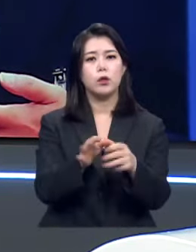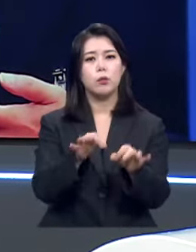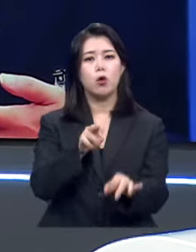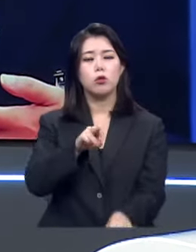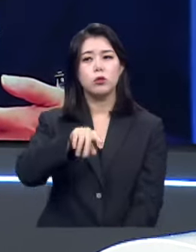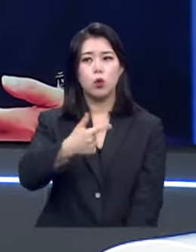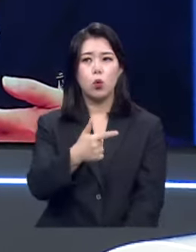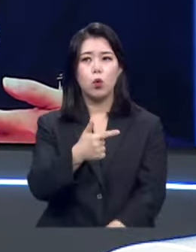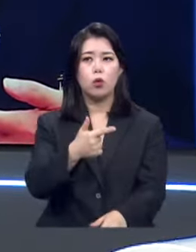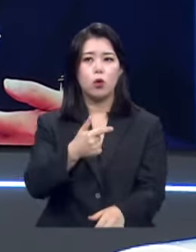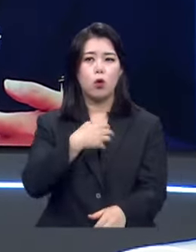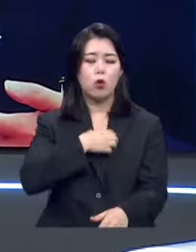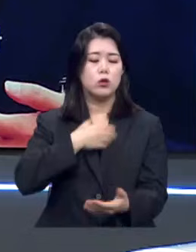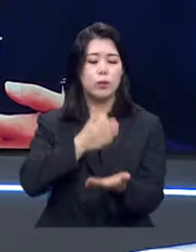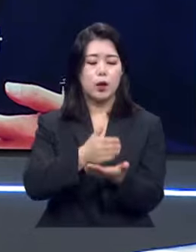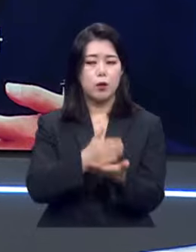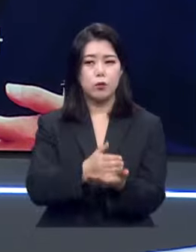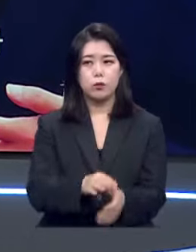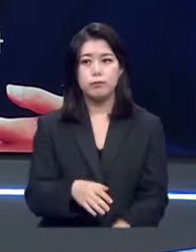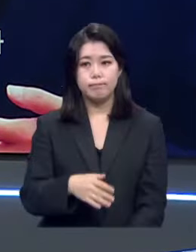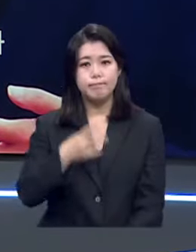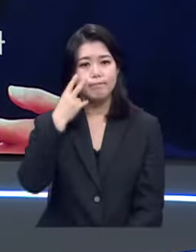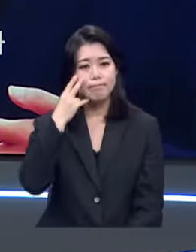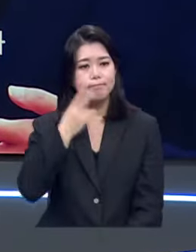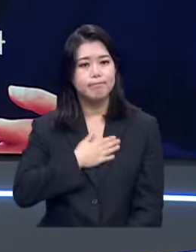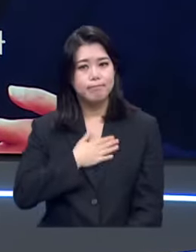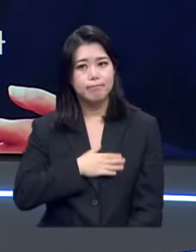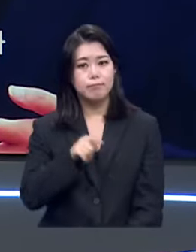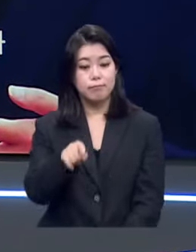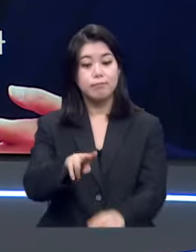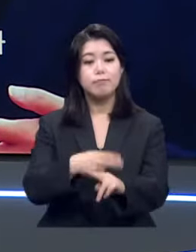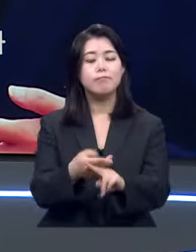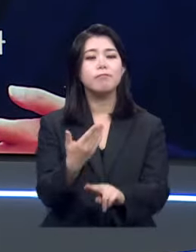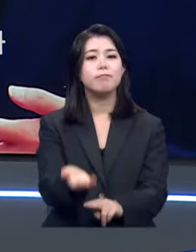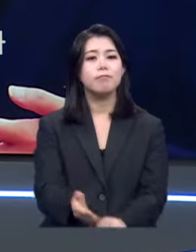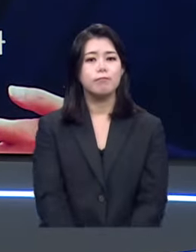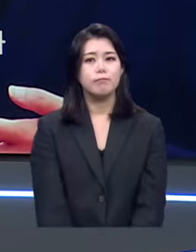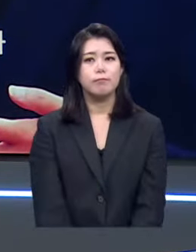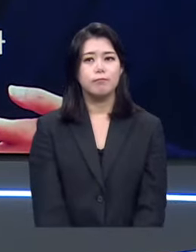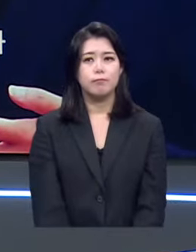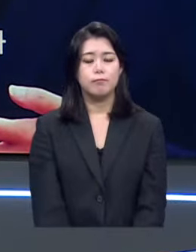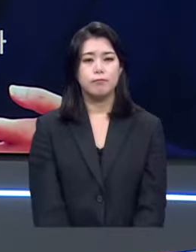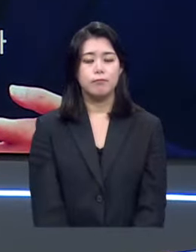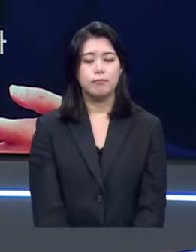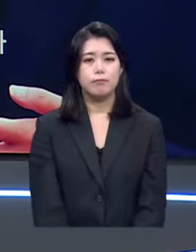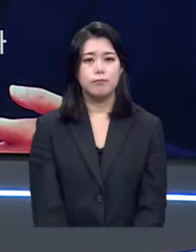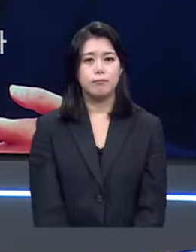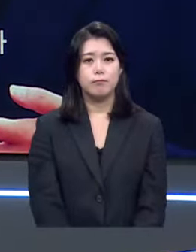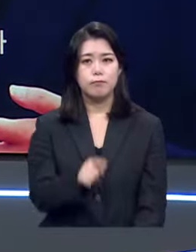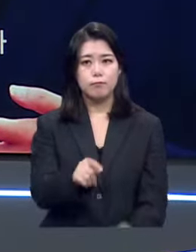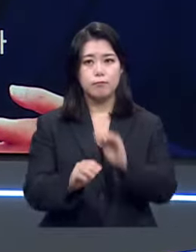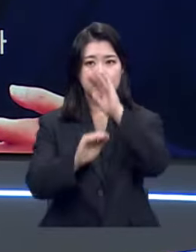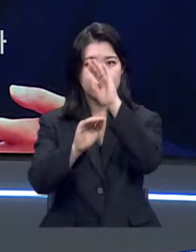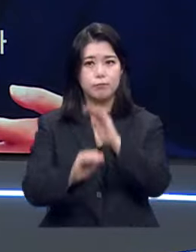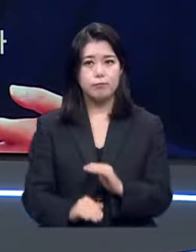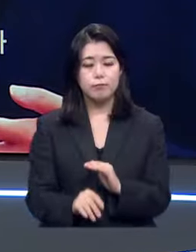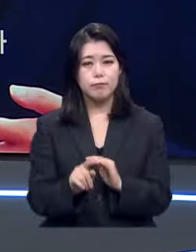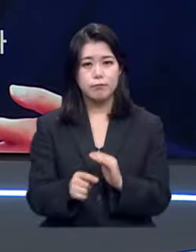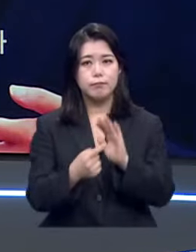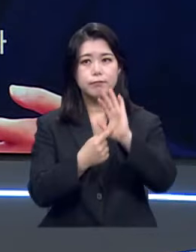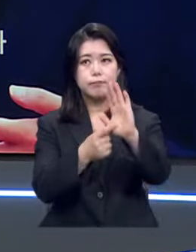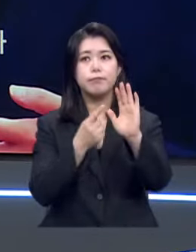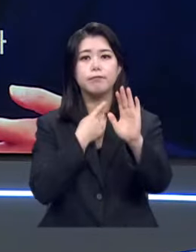나보고 고맙다고 하대네네 그랬더니 자기 선물이래라고 얘기를 했었던요 내용을